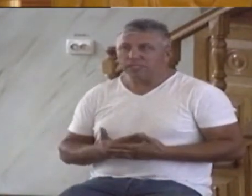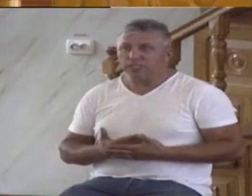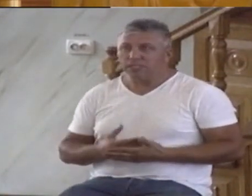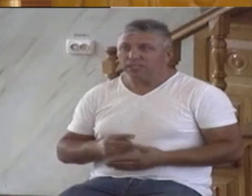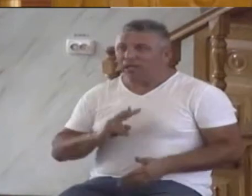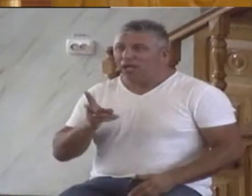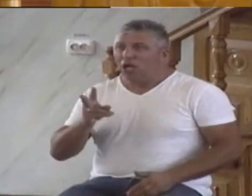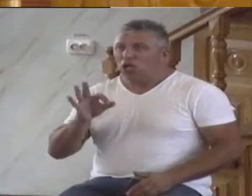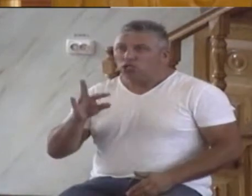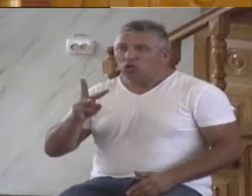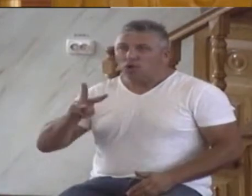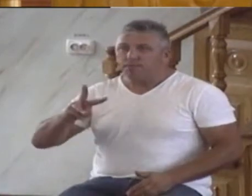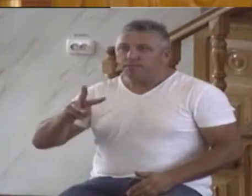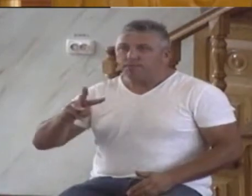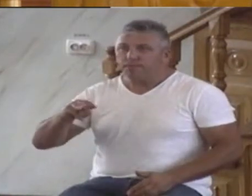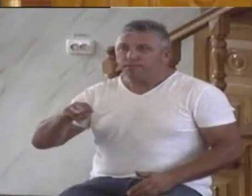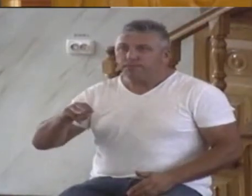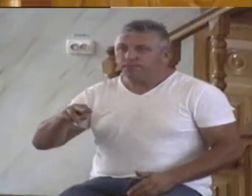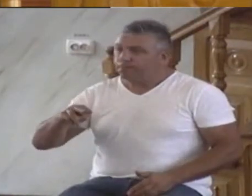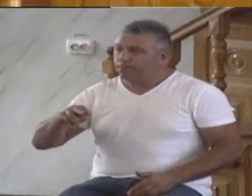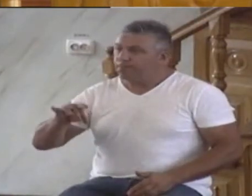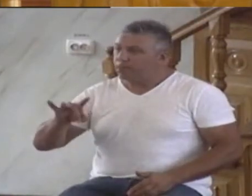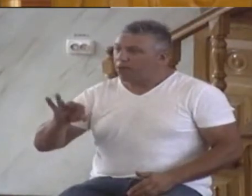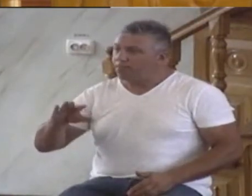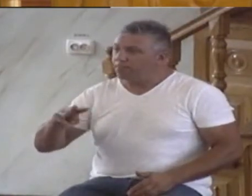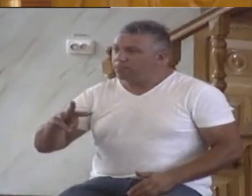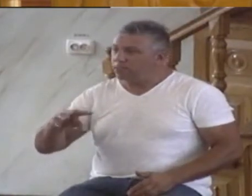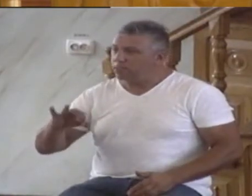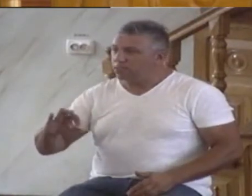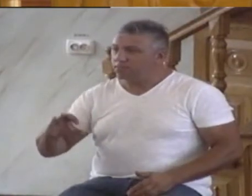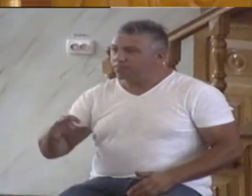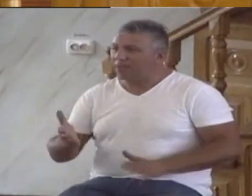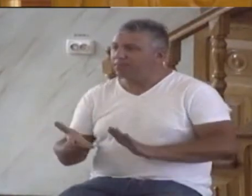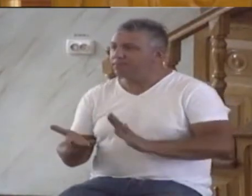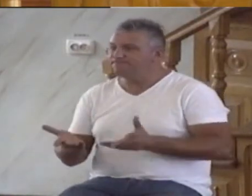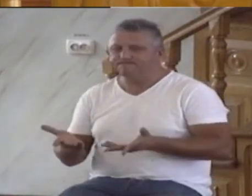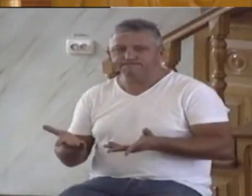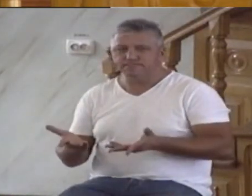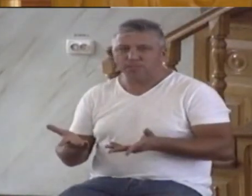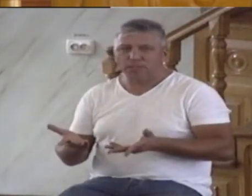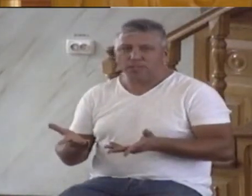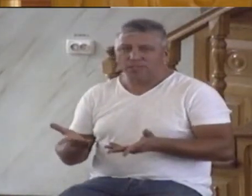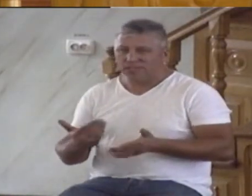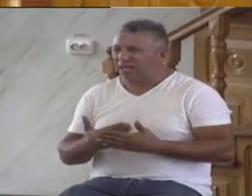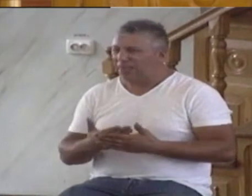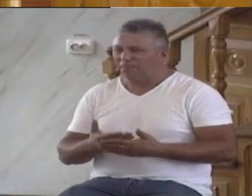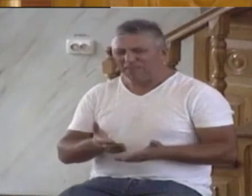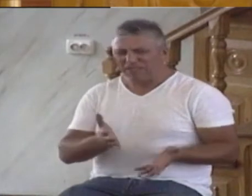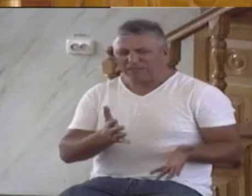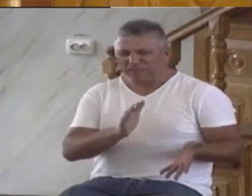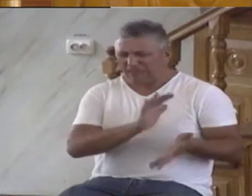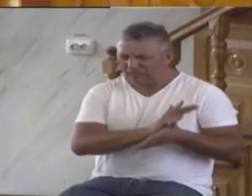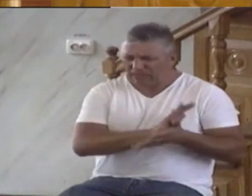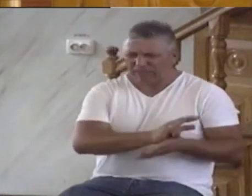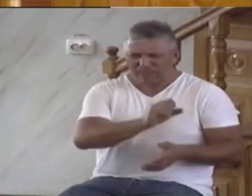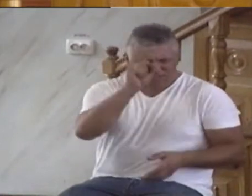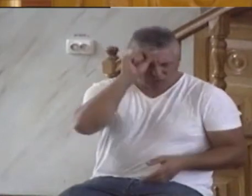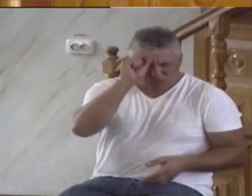чтобы получить какие-то привилегии в этой жизни, получить что-то взамен на свою верность Богу.